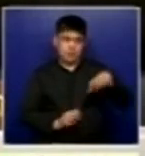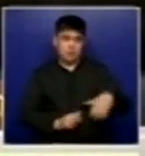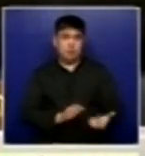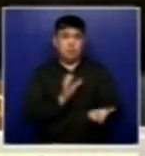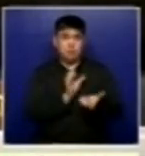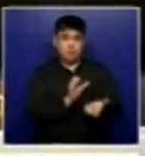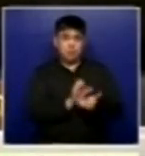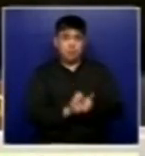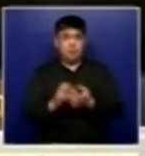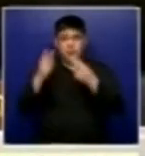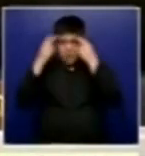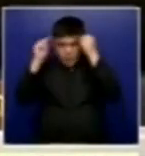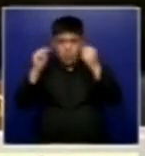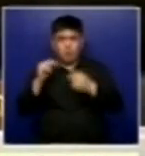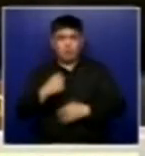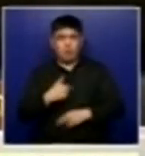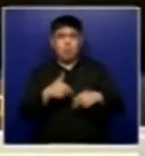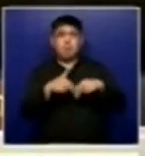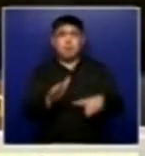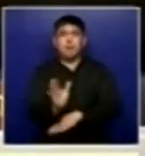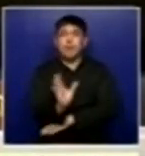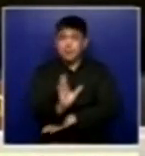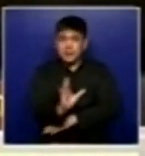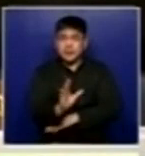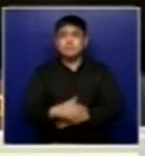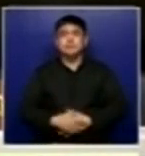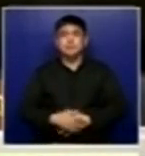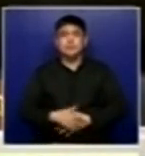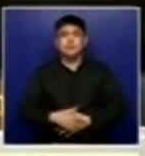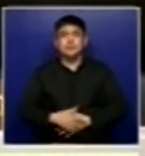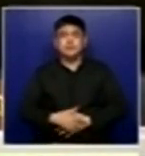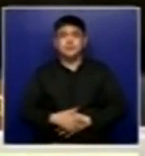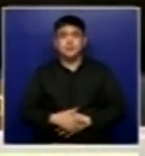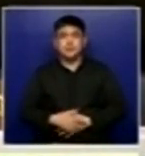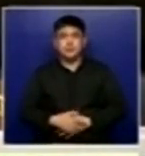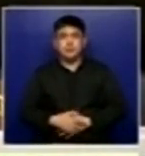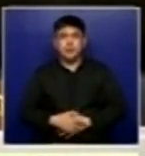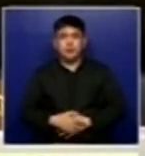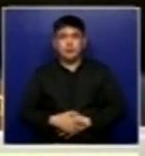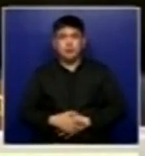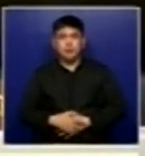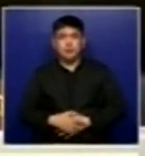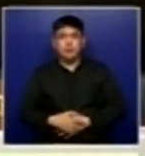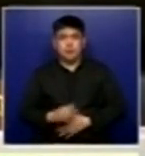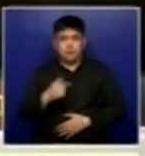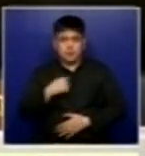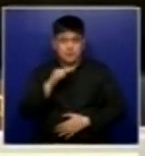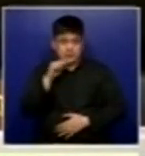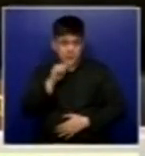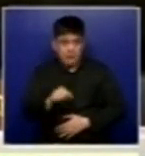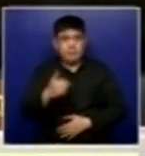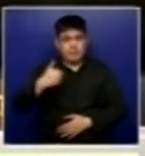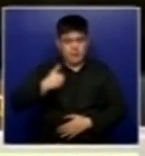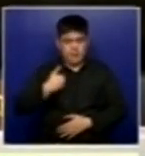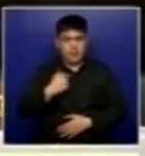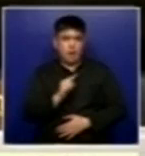นตรีนั้นท่านไม่ได้ปล่อยปละละเลยนะครับในการกำชับนะครับเจ้าหน้าที่ทุกส่วนงานโด